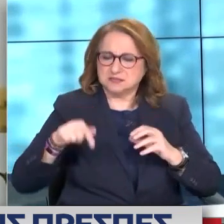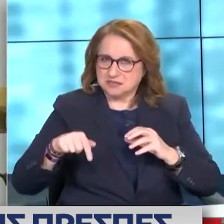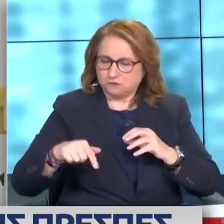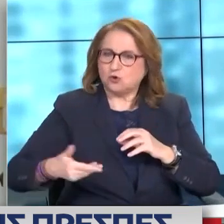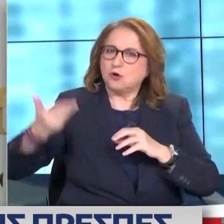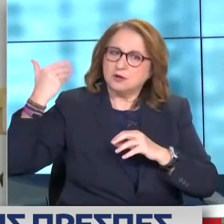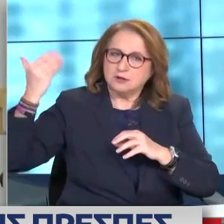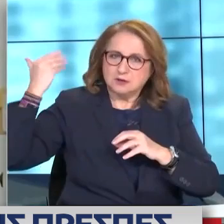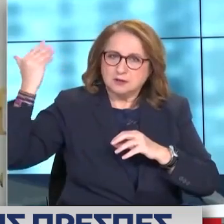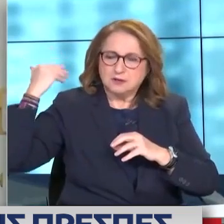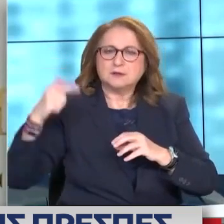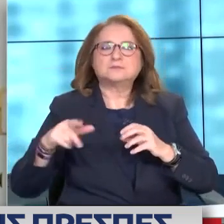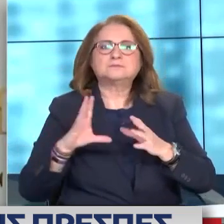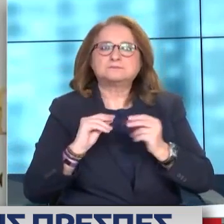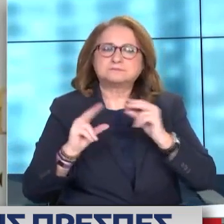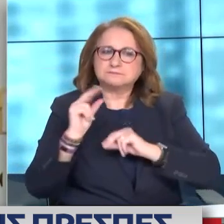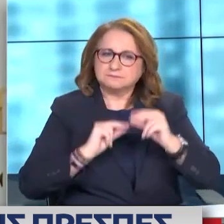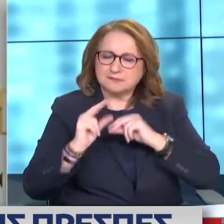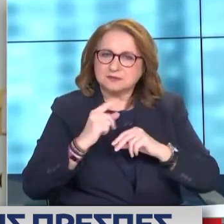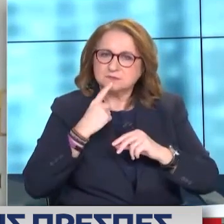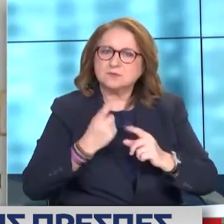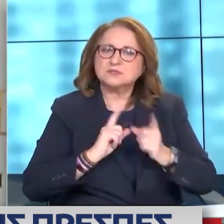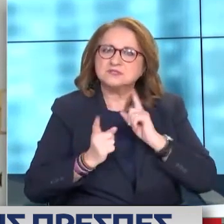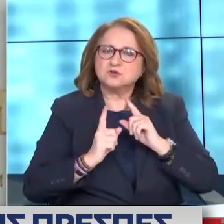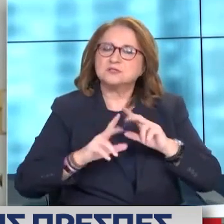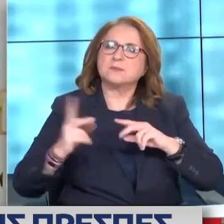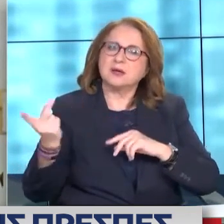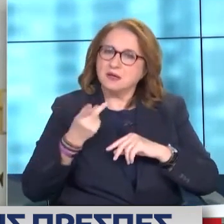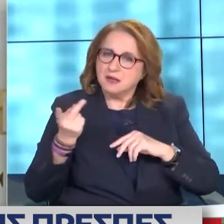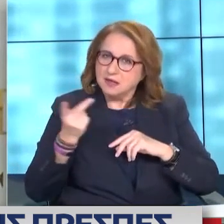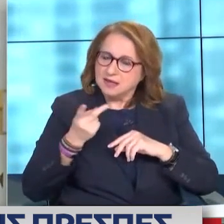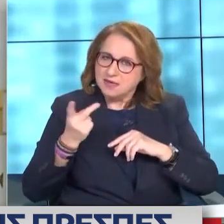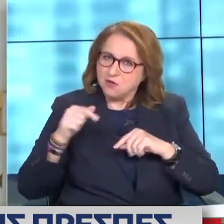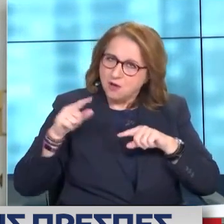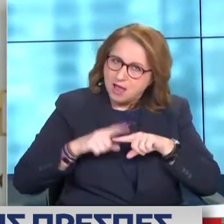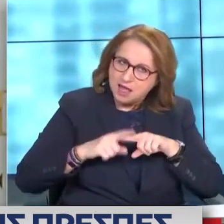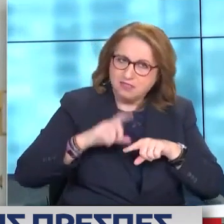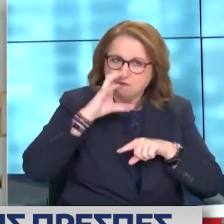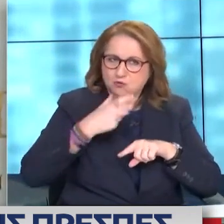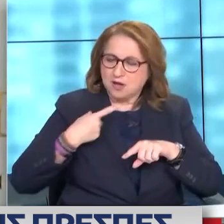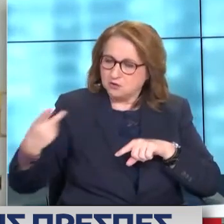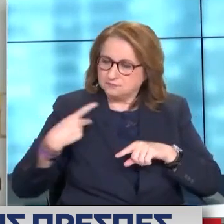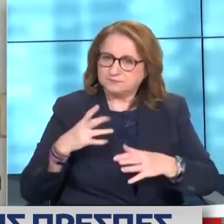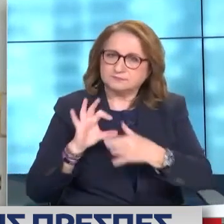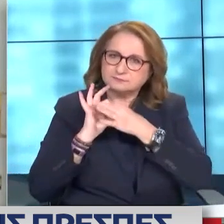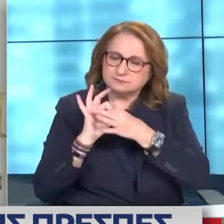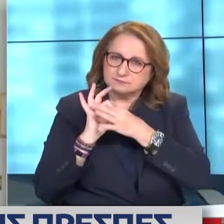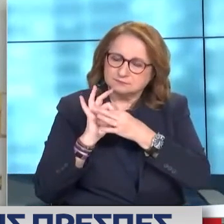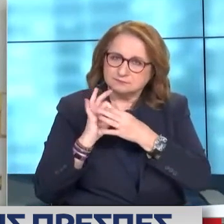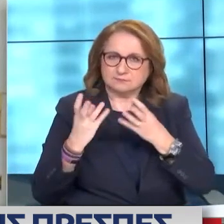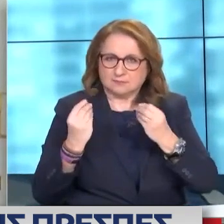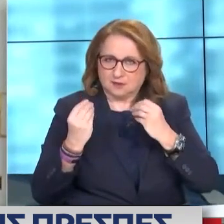γεγονός ότι ο Έλληνας Πρωθυπουργός είναι ο πρώτος Ευρωπαίος ηγέτης που επισκέπτεται τη Βουλγαρία από το σχηματισμό της νέας κυβερνήσεως υπό τον Κίριλ